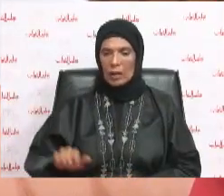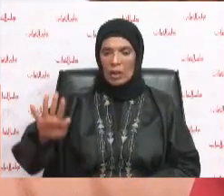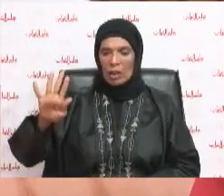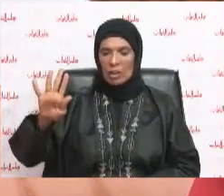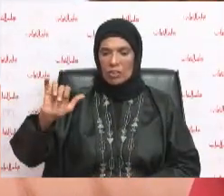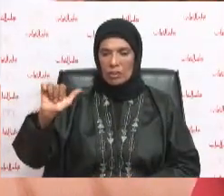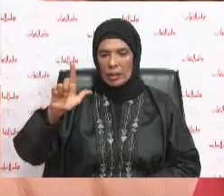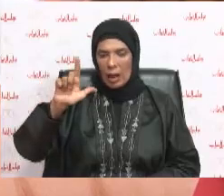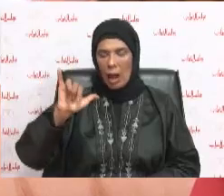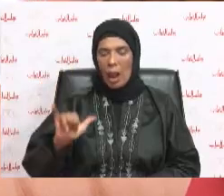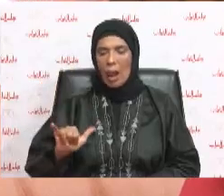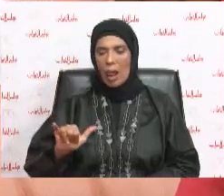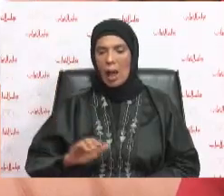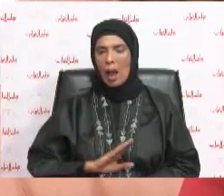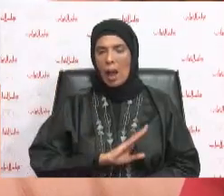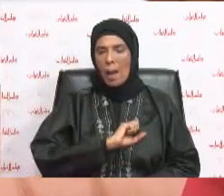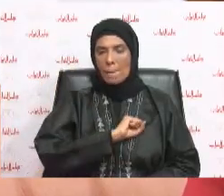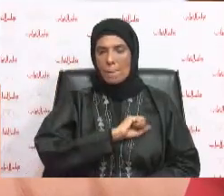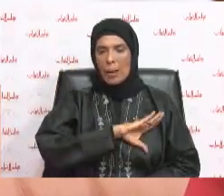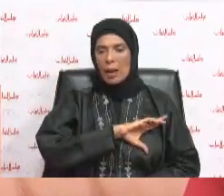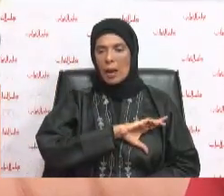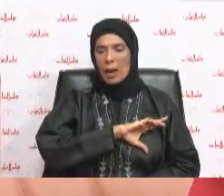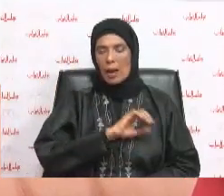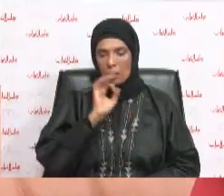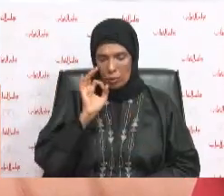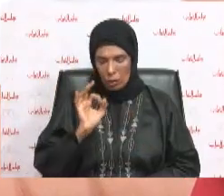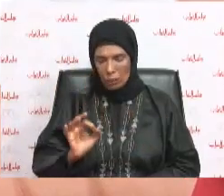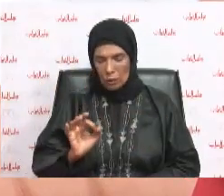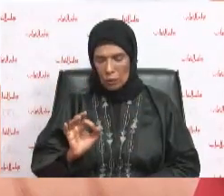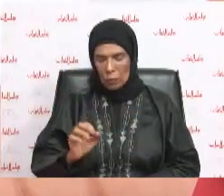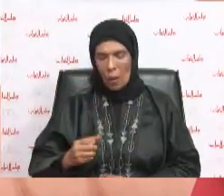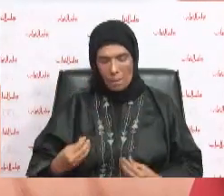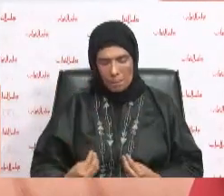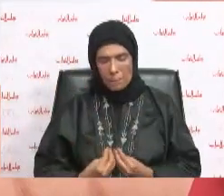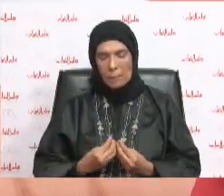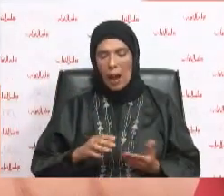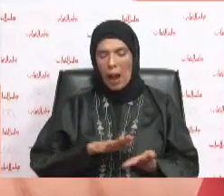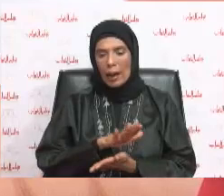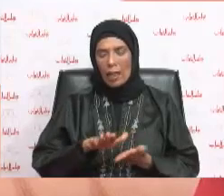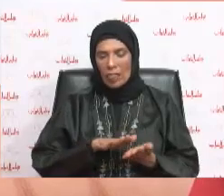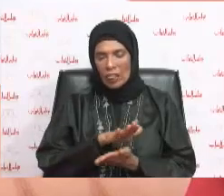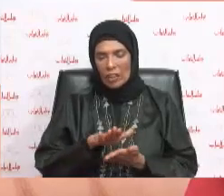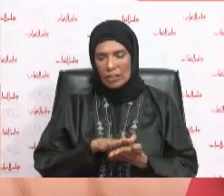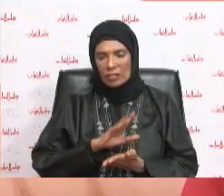ضمنهم، مواقفهم تجاه القضيه الفلسطينيه وتجاه حقوق الانسان بشكل عام.